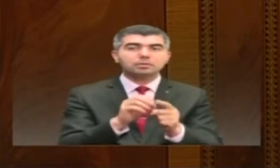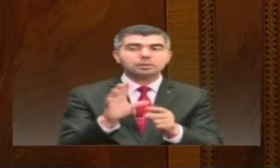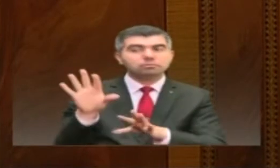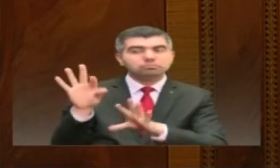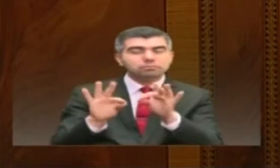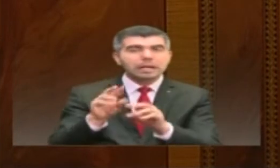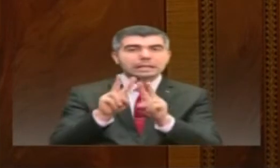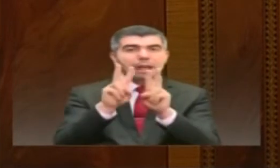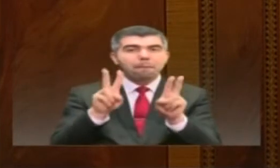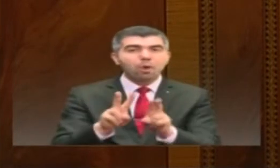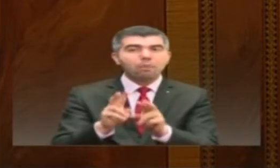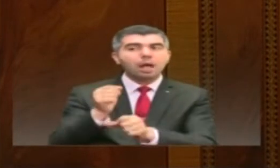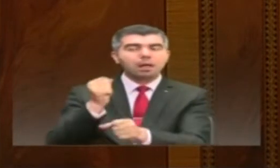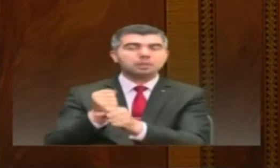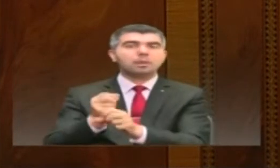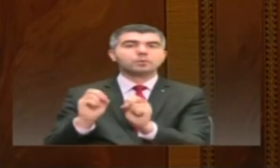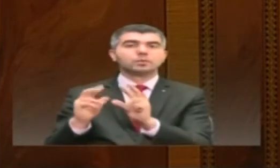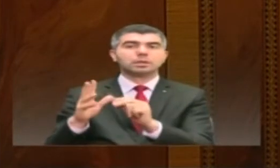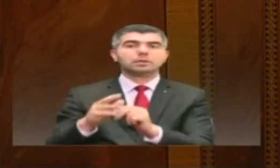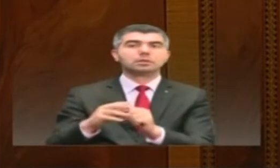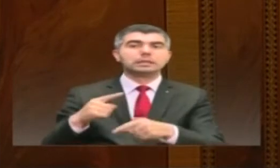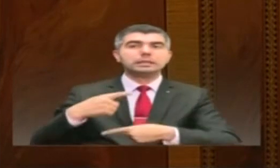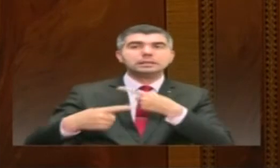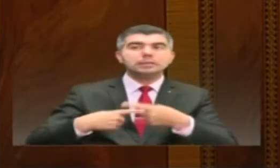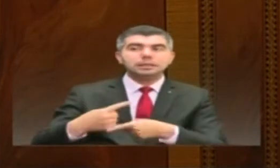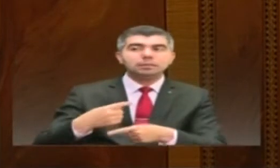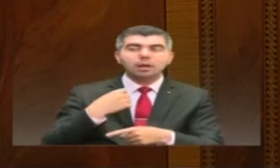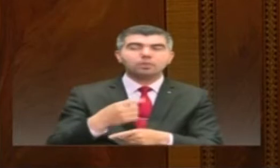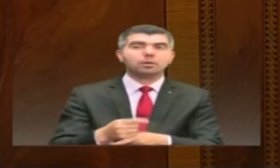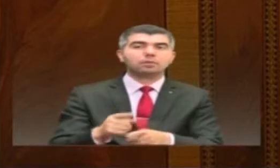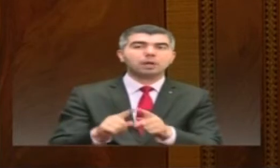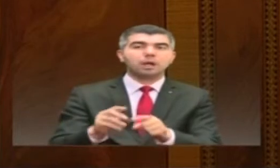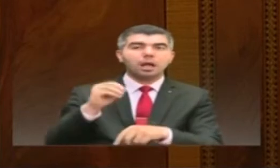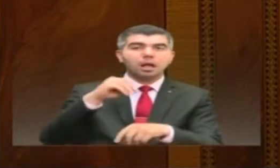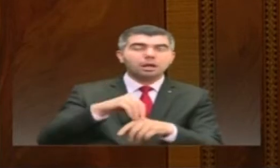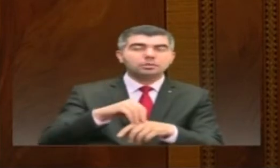ما أمكن، ونسرعوا الشباب بإذن الله وفق رئيس هذا